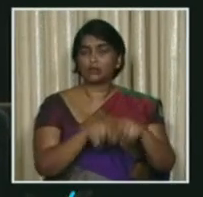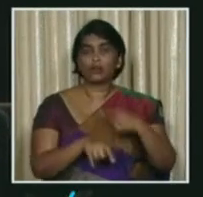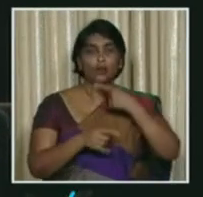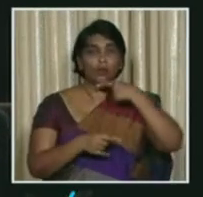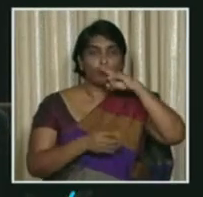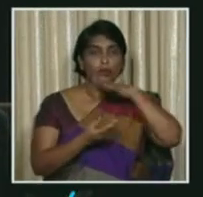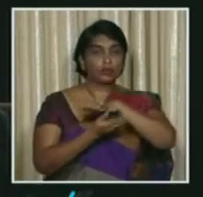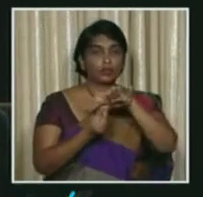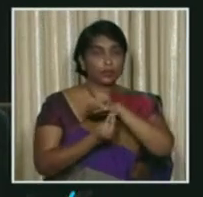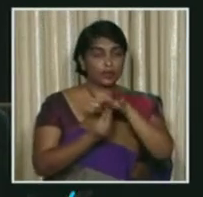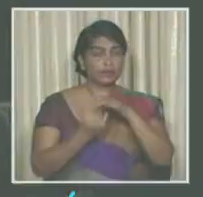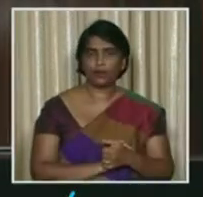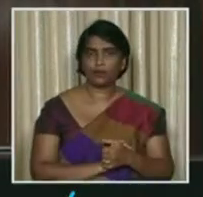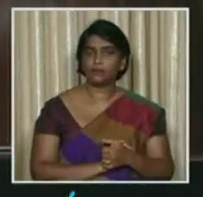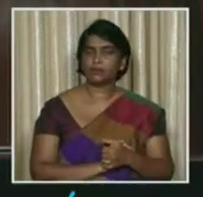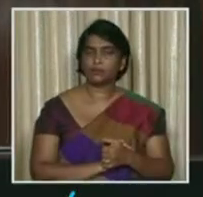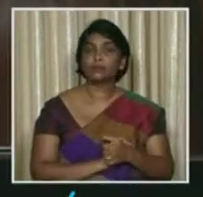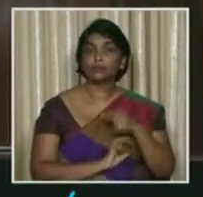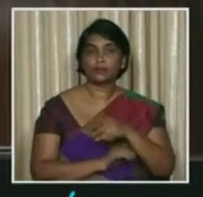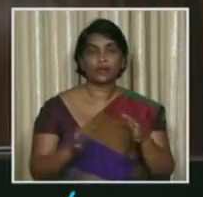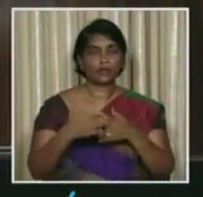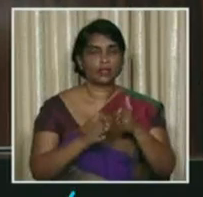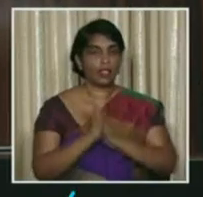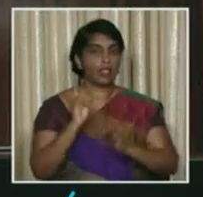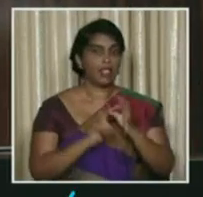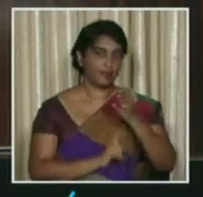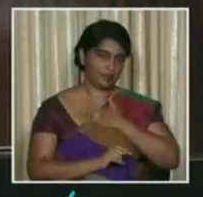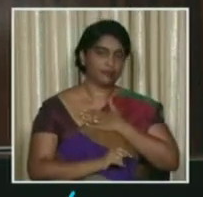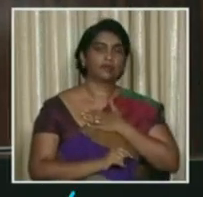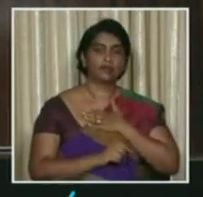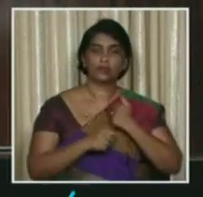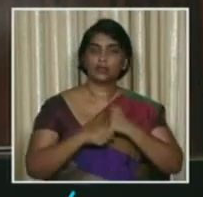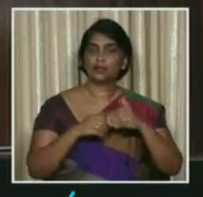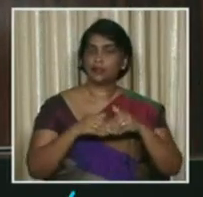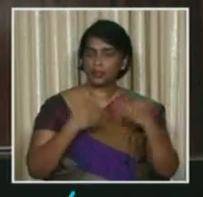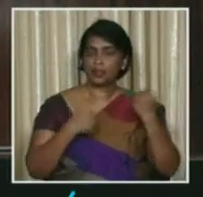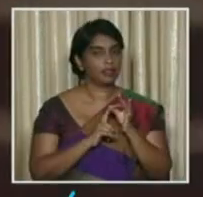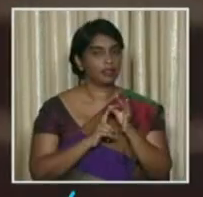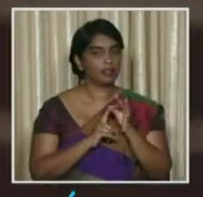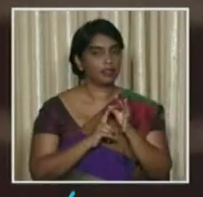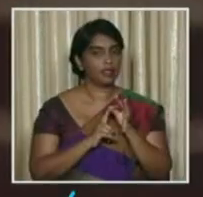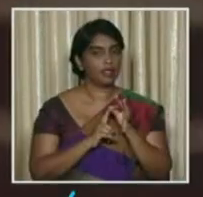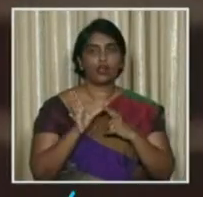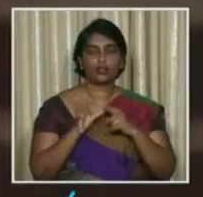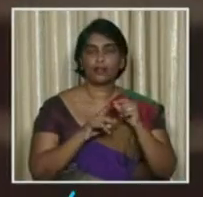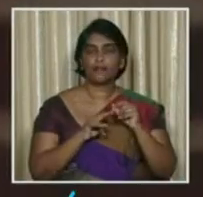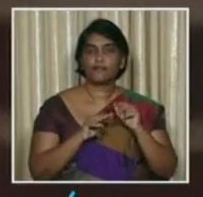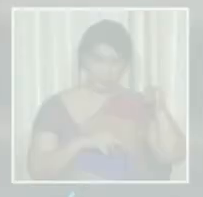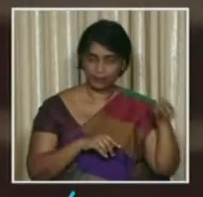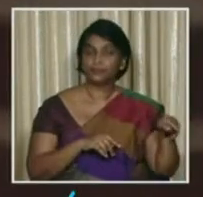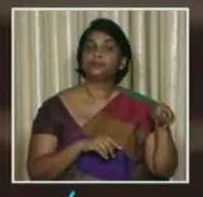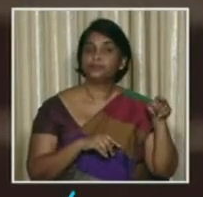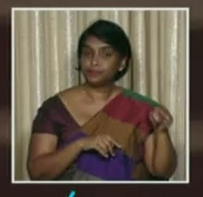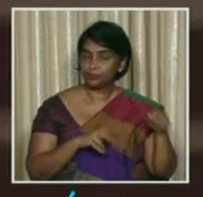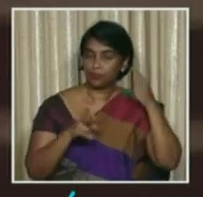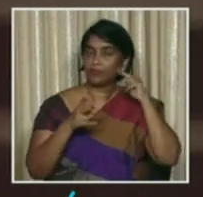දූෂණයේ පිළිබඳ අධිකාරිය තියෙන තුමාගේ යටතේ මේක කැබිනට් අමාත්‍යවරයා මම මේක ගැසට් කරලා තියෙන්නේ රාජ්‍ය අමාත්‍ය අරුන්දික ප්‍රනාන්දු ඇමතුමාගේ යටතේ.